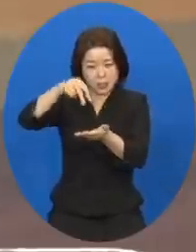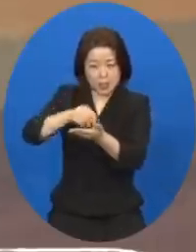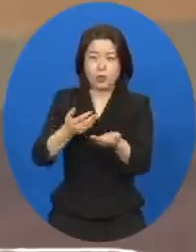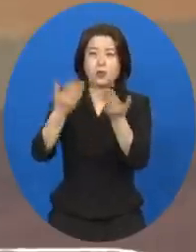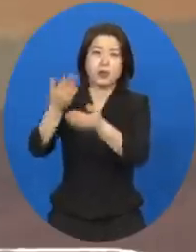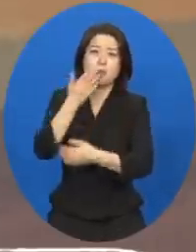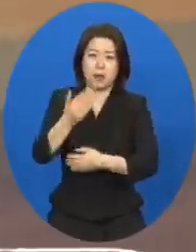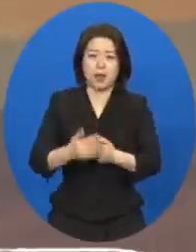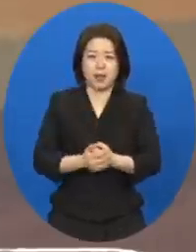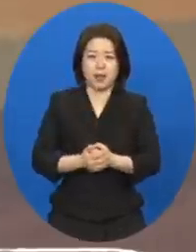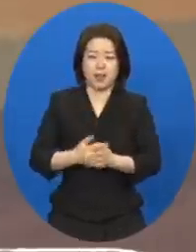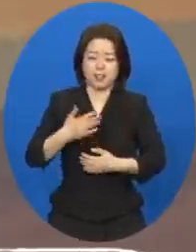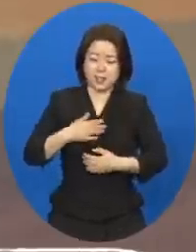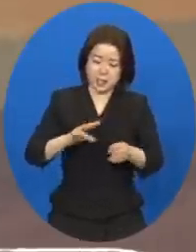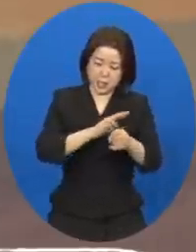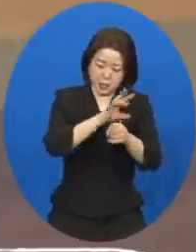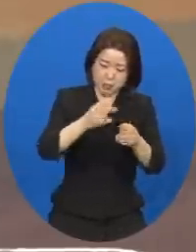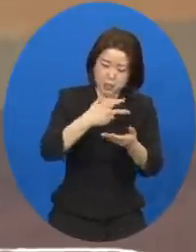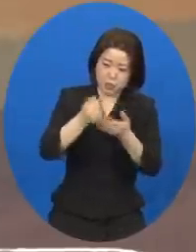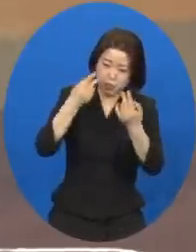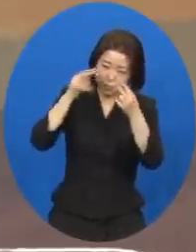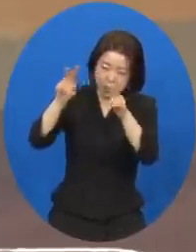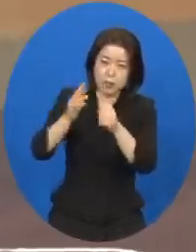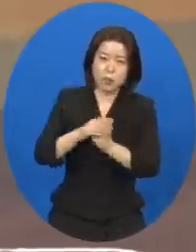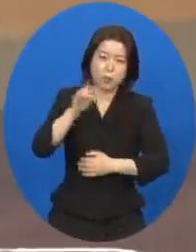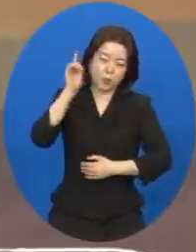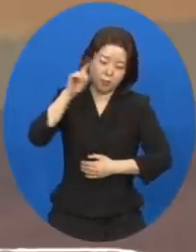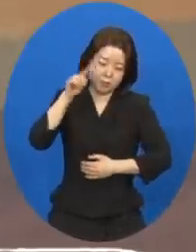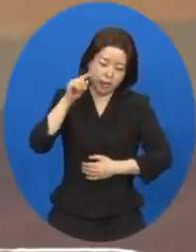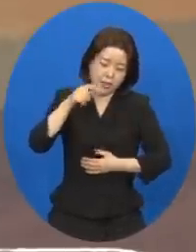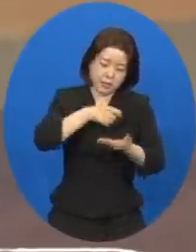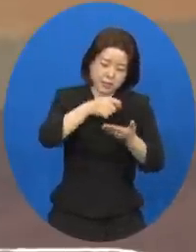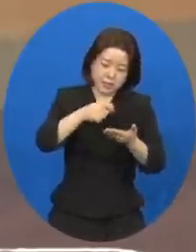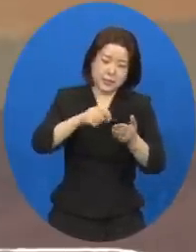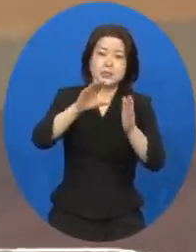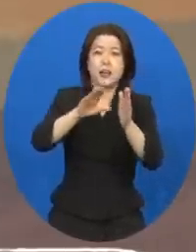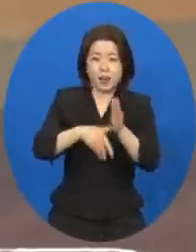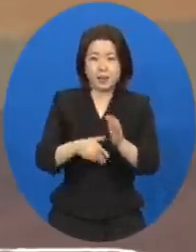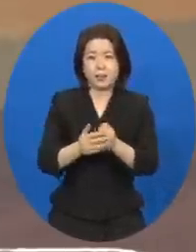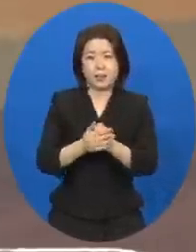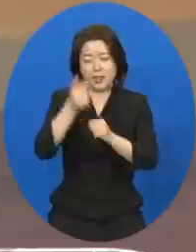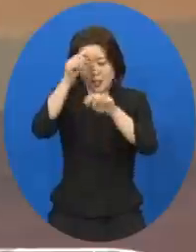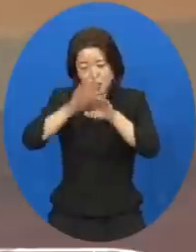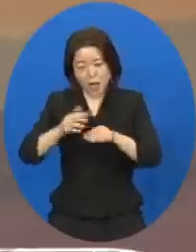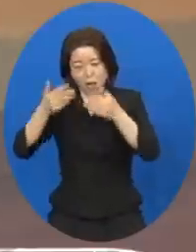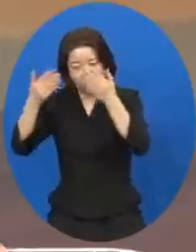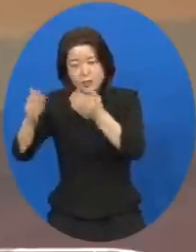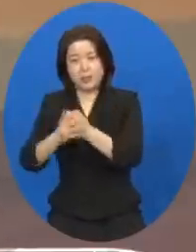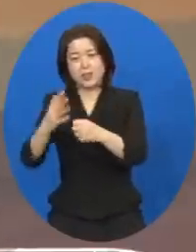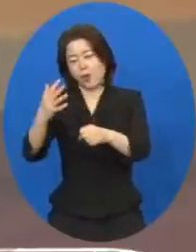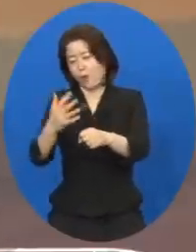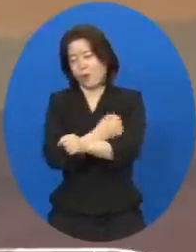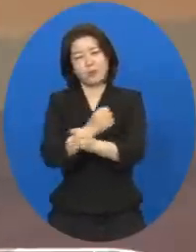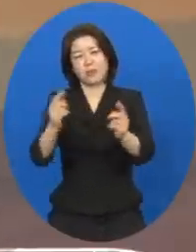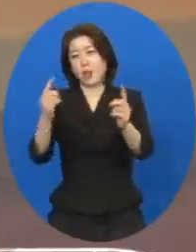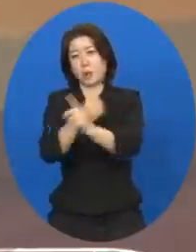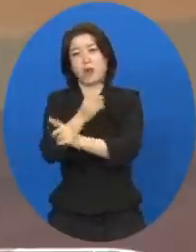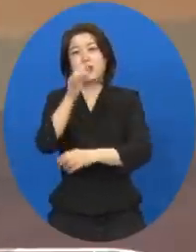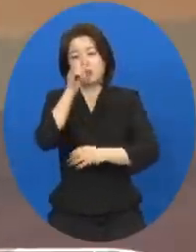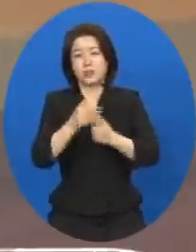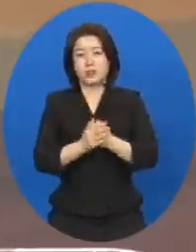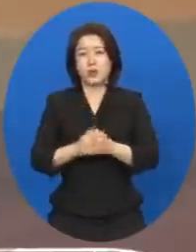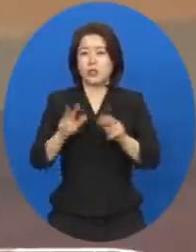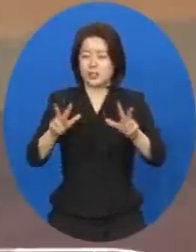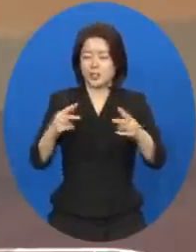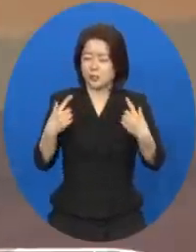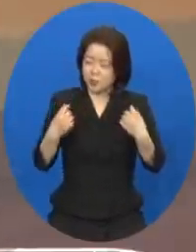24시간 주님을 바라보려고 그러고 매일 일기를 쓰면서 제 안에 예배 드릴 때마다 엄청난 변화들이 있어요.